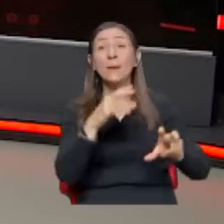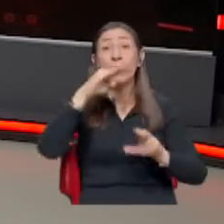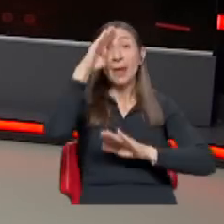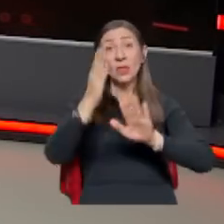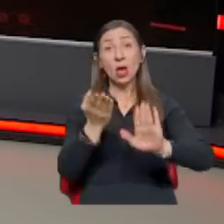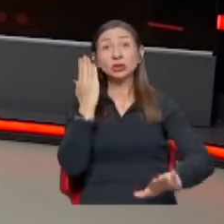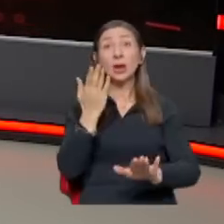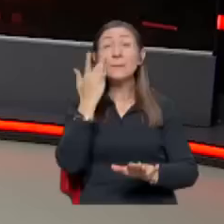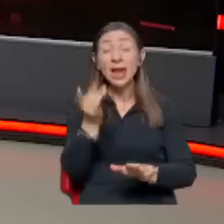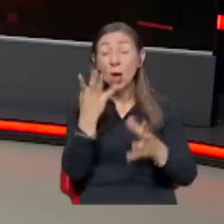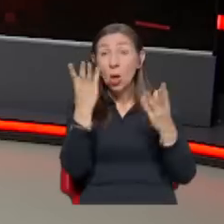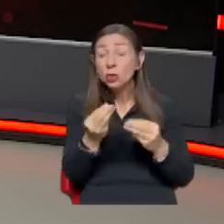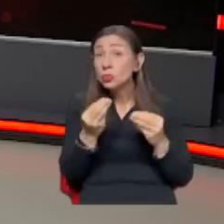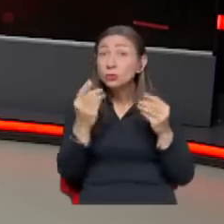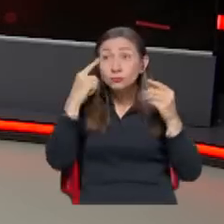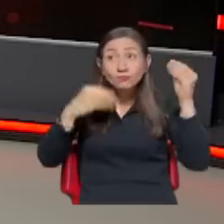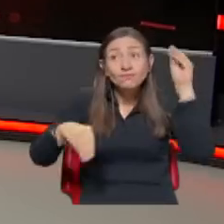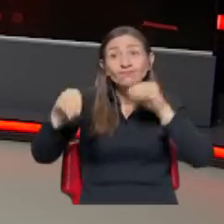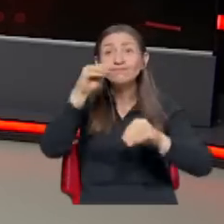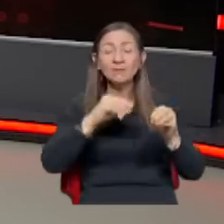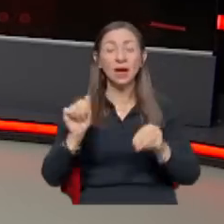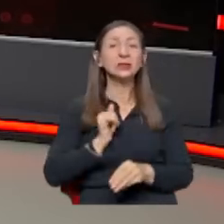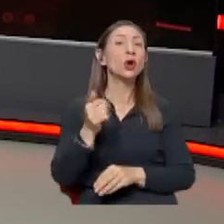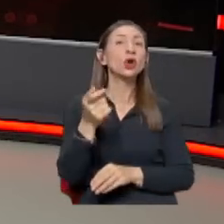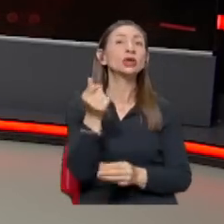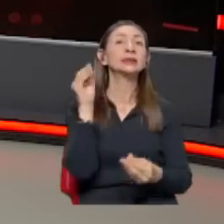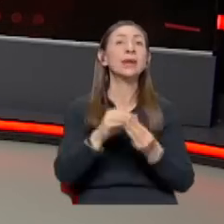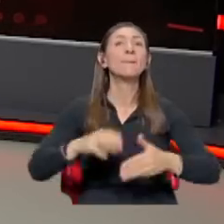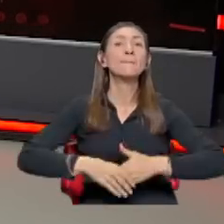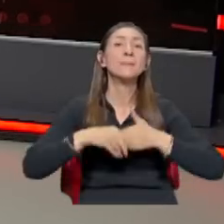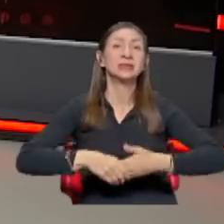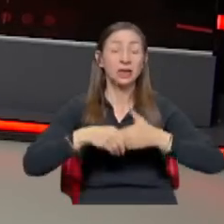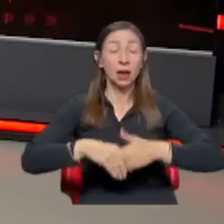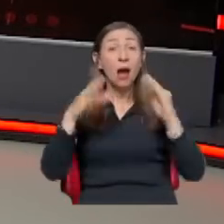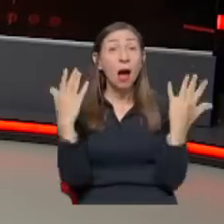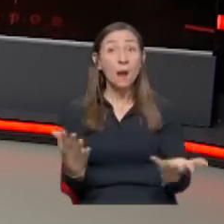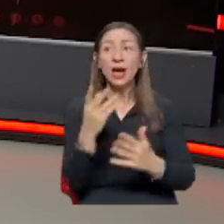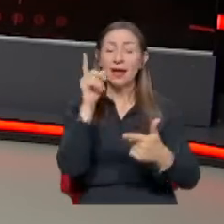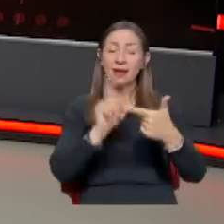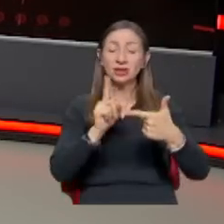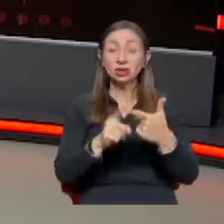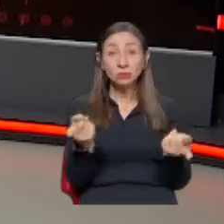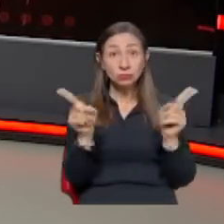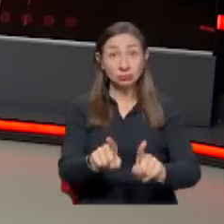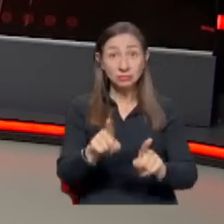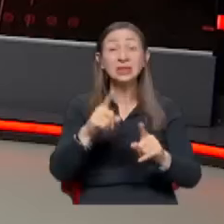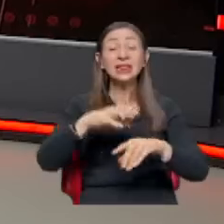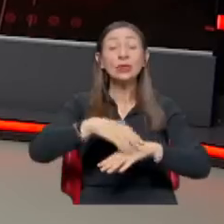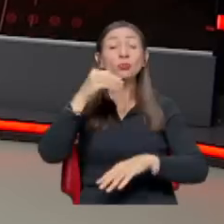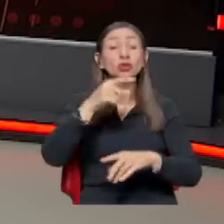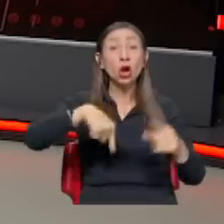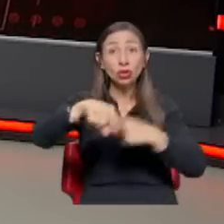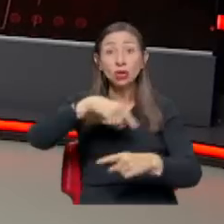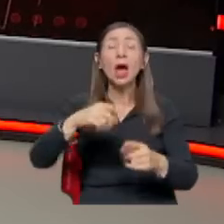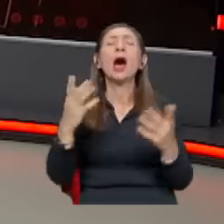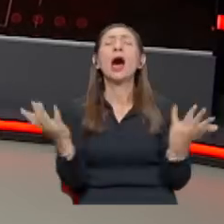bayramdan önce belli olur mu sorusuyla birlikte asgari ücret zam pazarlığında ama ikinci kez bir araya gelen tespit